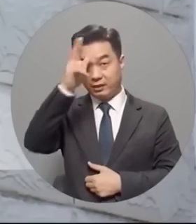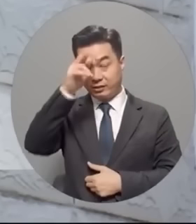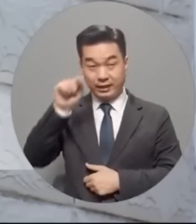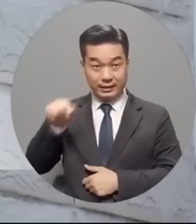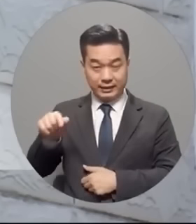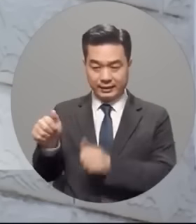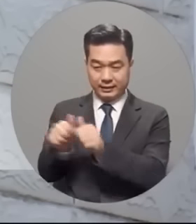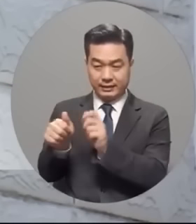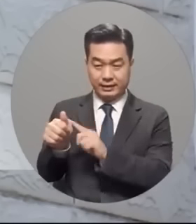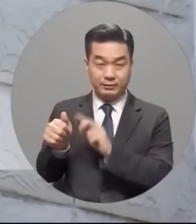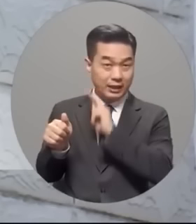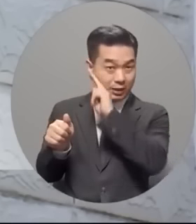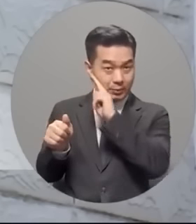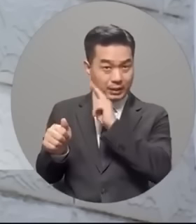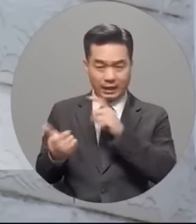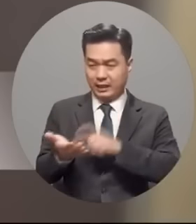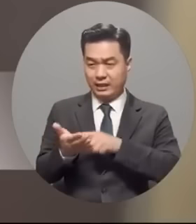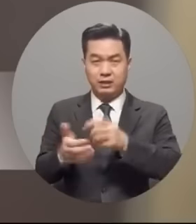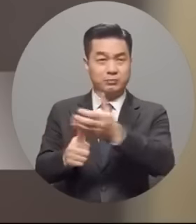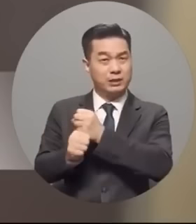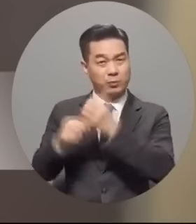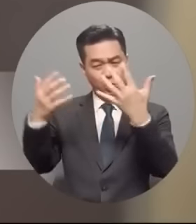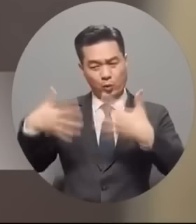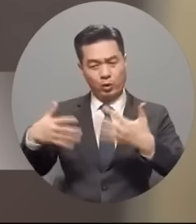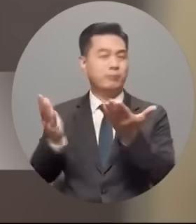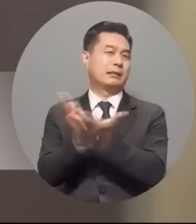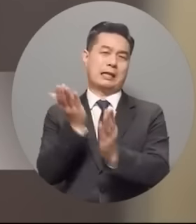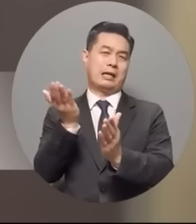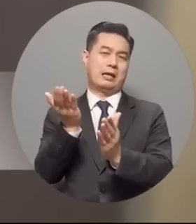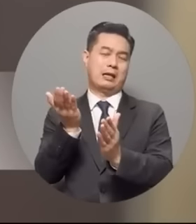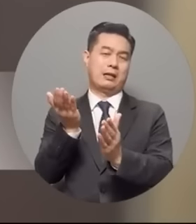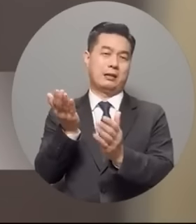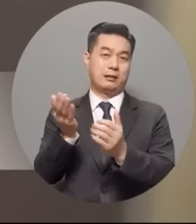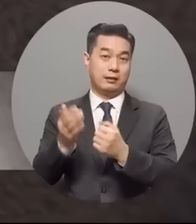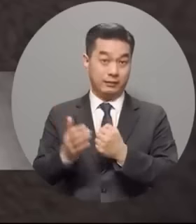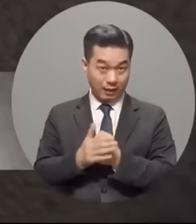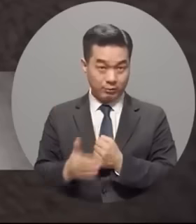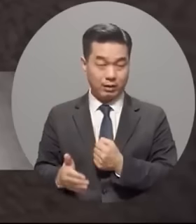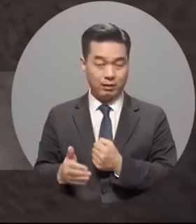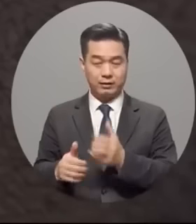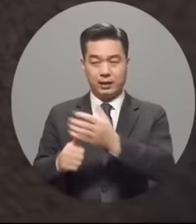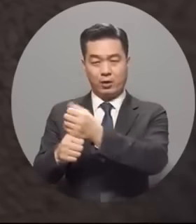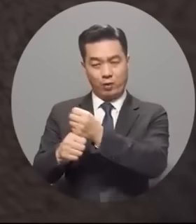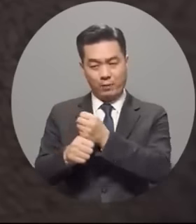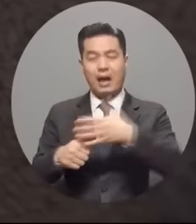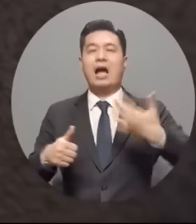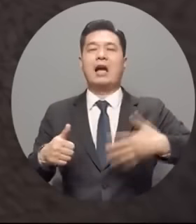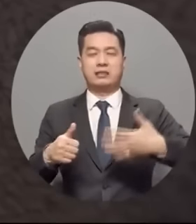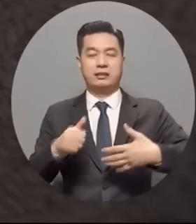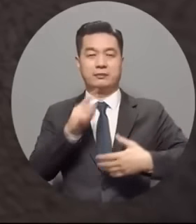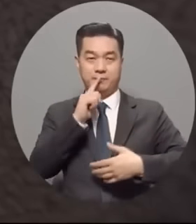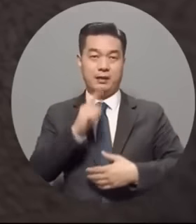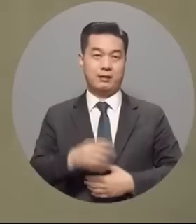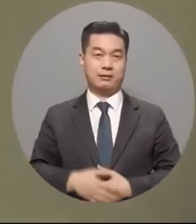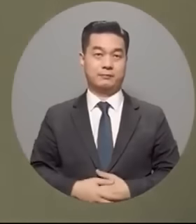혐의가 긴급 체포 요건에 해당하지 않는다고 판단하고 신병 확보를 하지 않았기